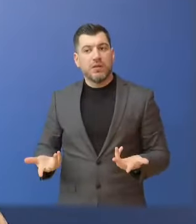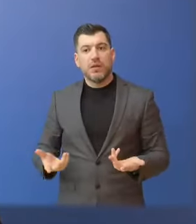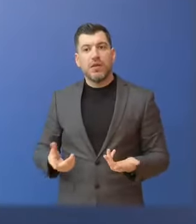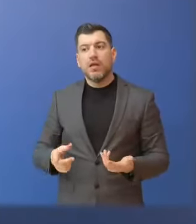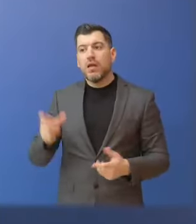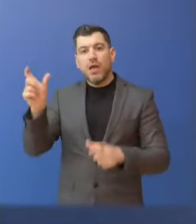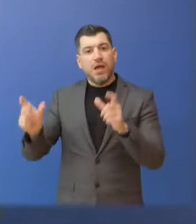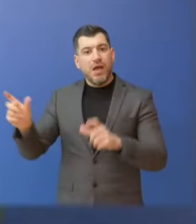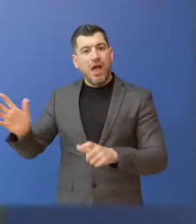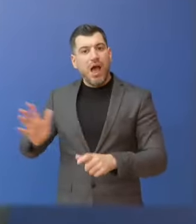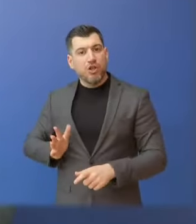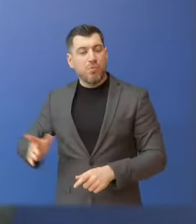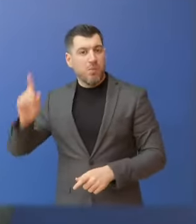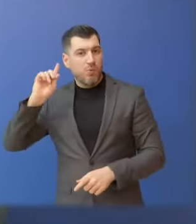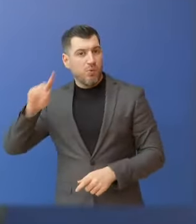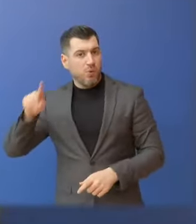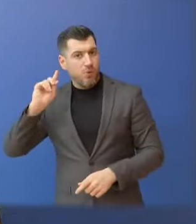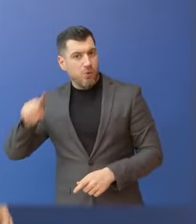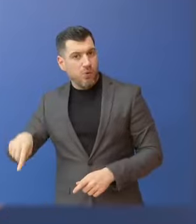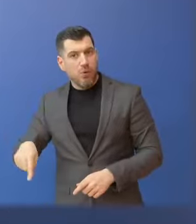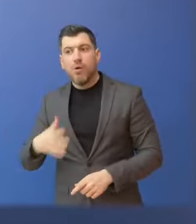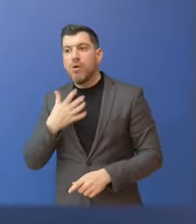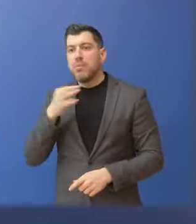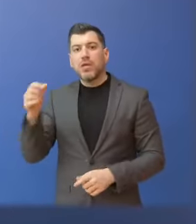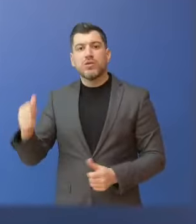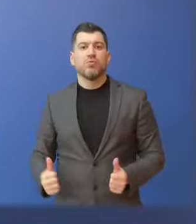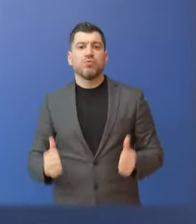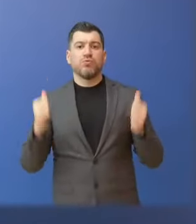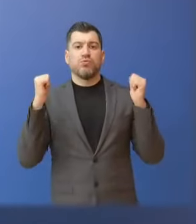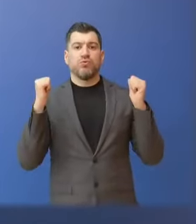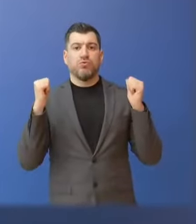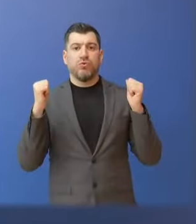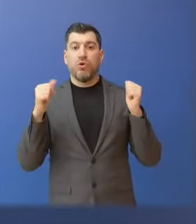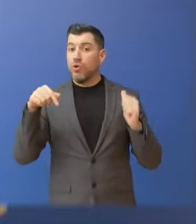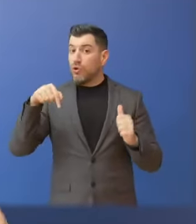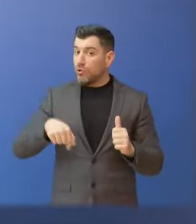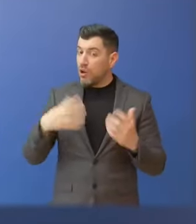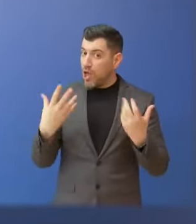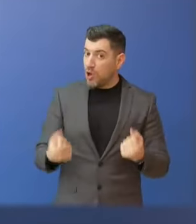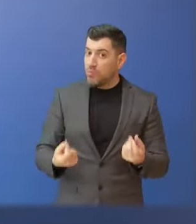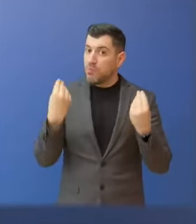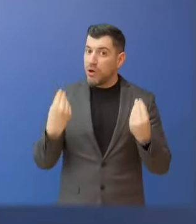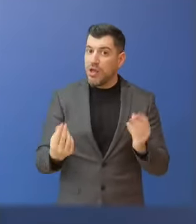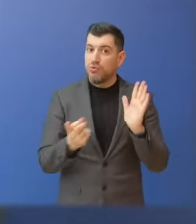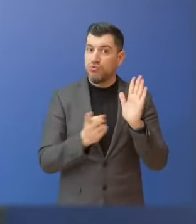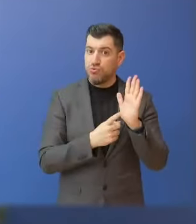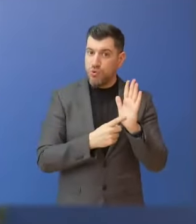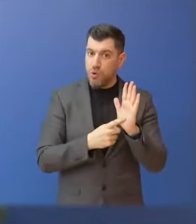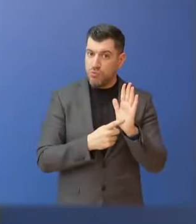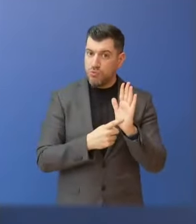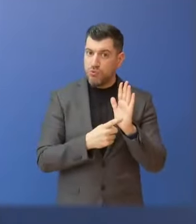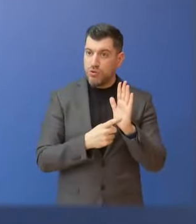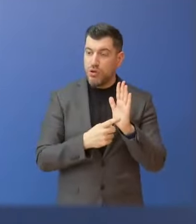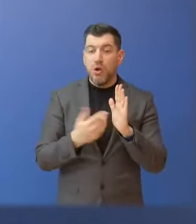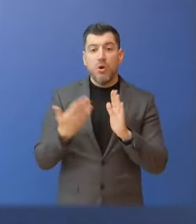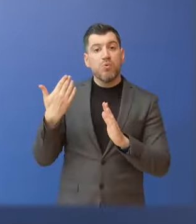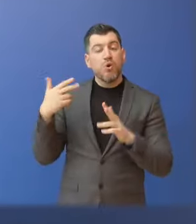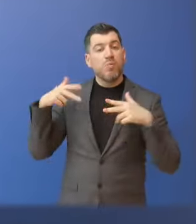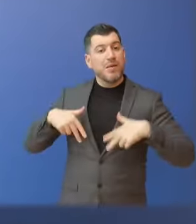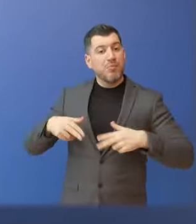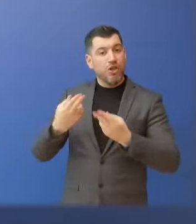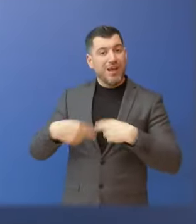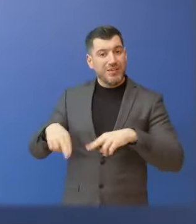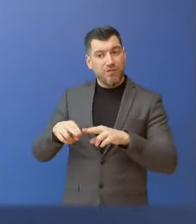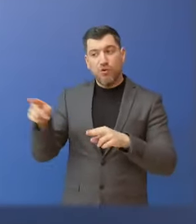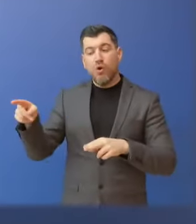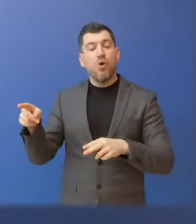παραγραφής και την αλλαγή του του πλαισίου ποινής έχουμε πλέον καλή νομοθέτηση παρέθεσε μια σειρά από στοιχία σε ένα από τα προηγούμενα υπουργικά συμβούλια ο